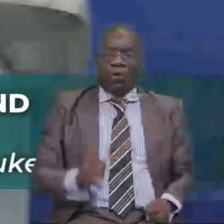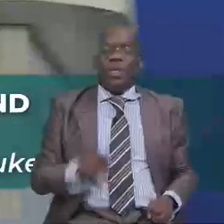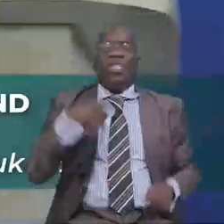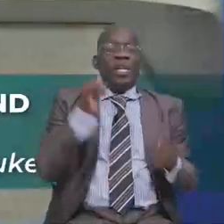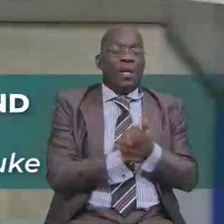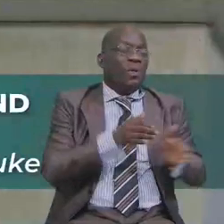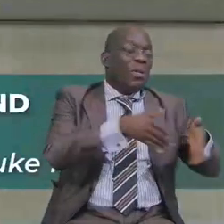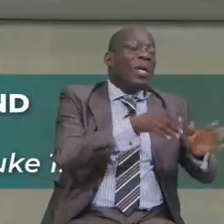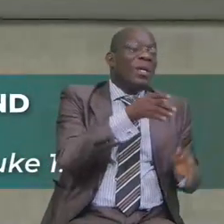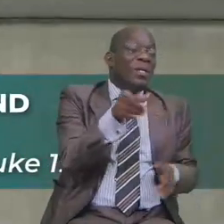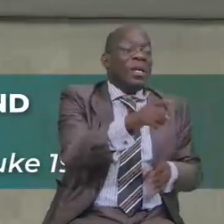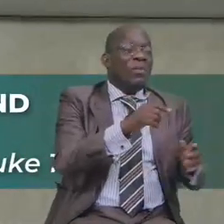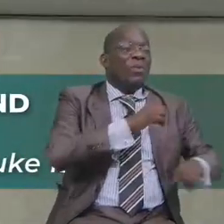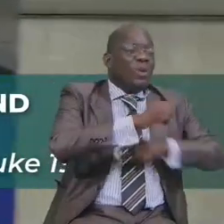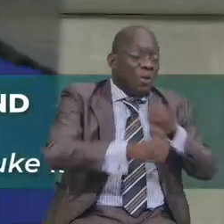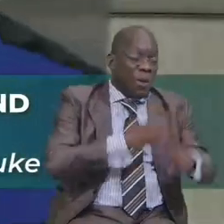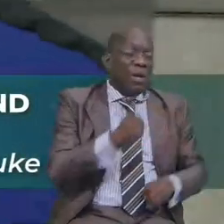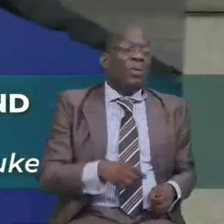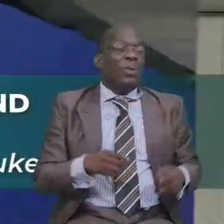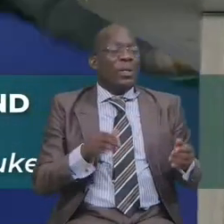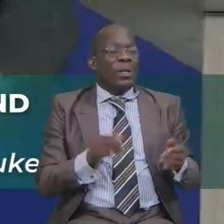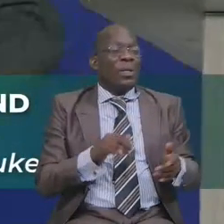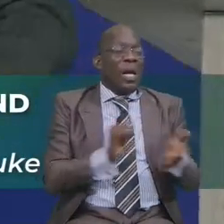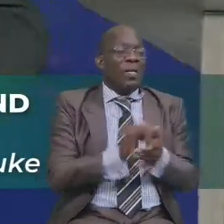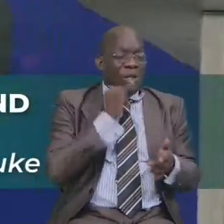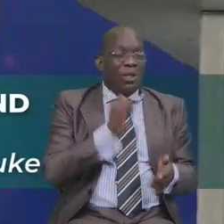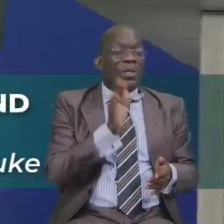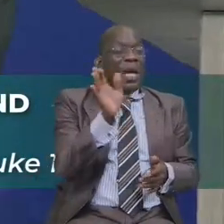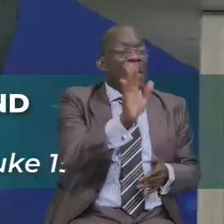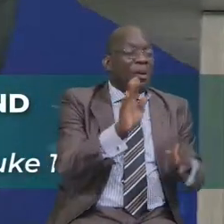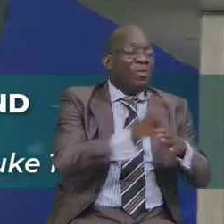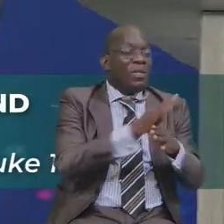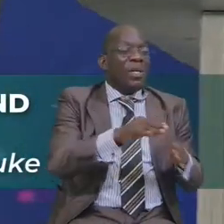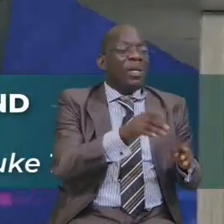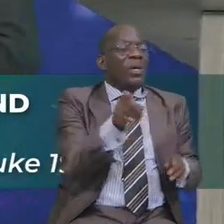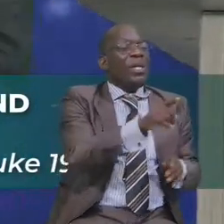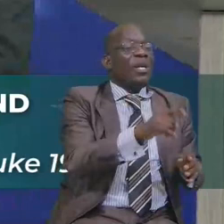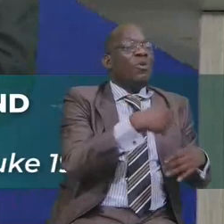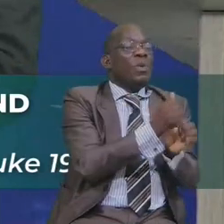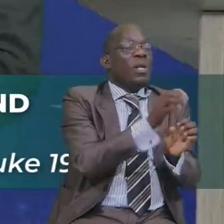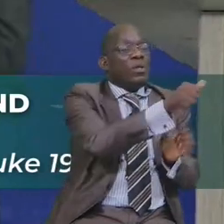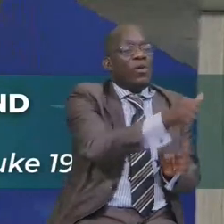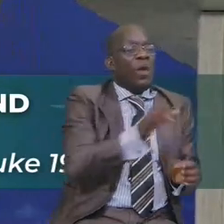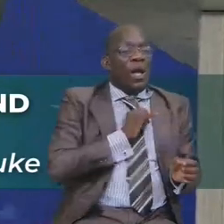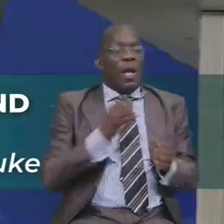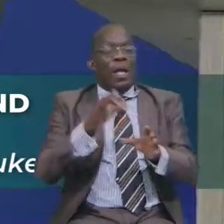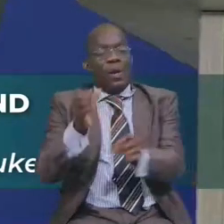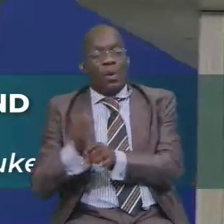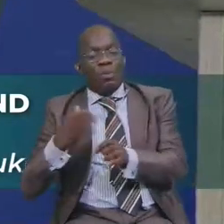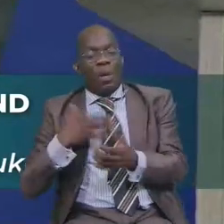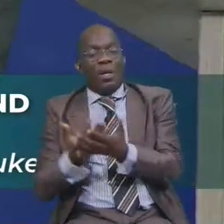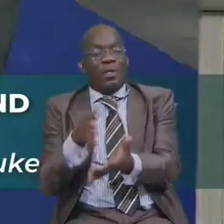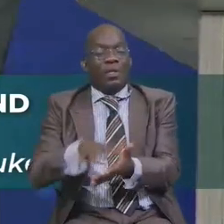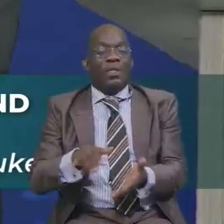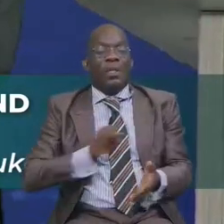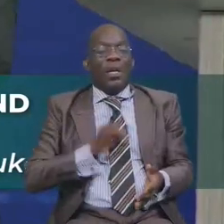moi je m'en fous, c'est leur chance. Après, ils se sont rendus pauvres. Et moi, j'ai eu mes richesses de ma... Et je ne